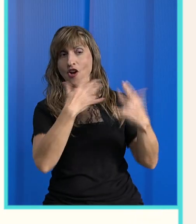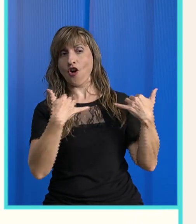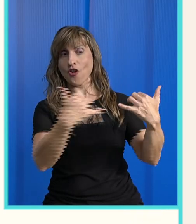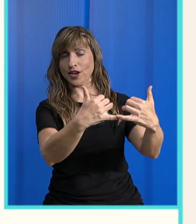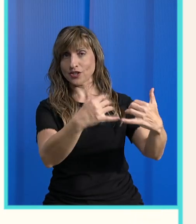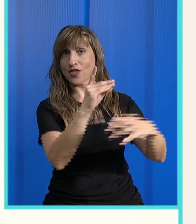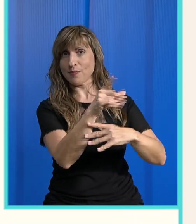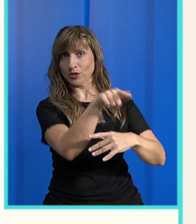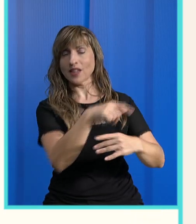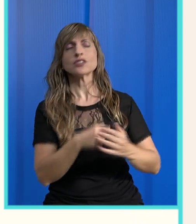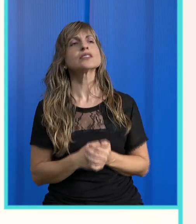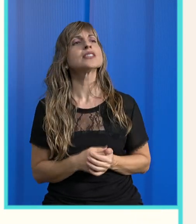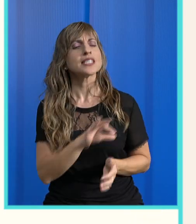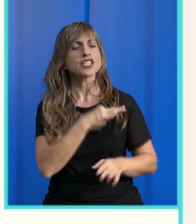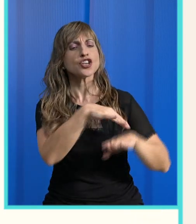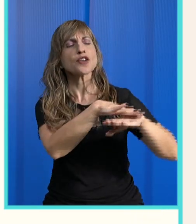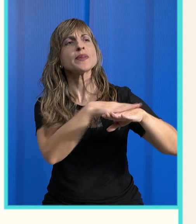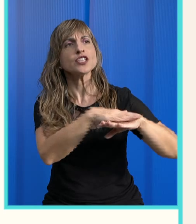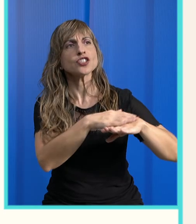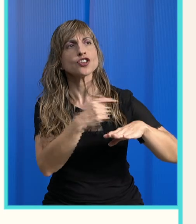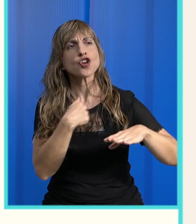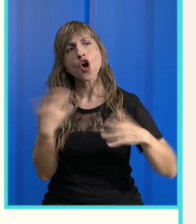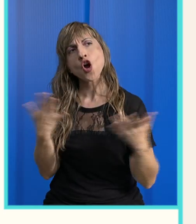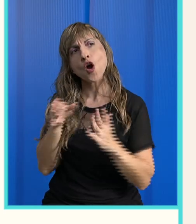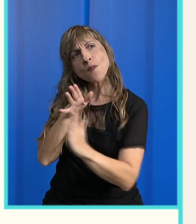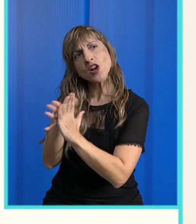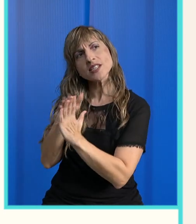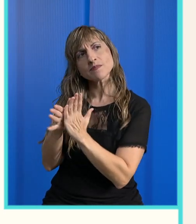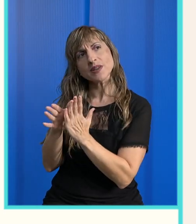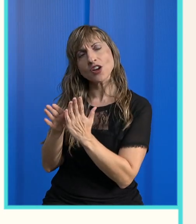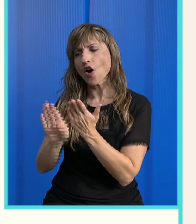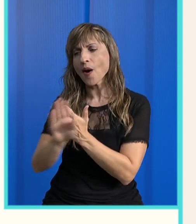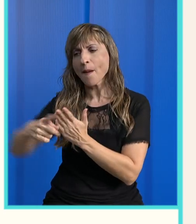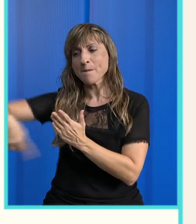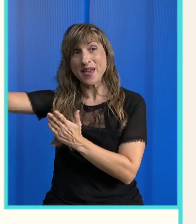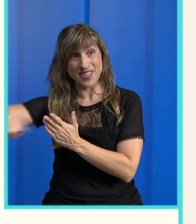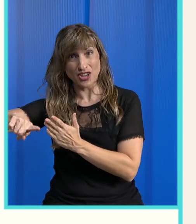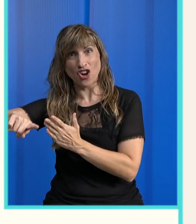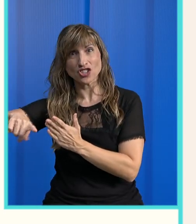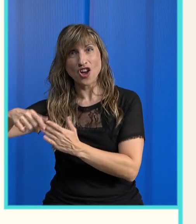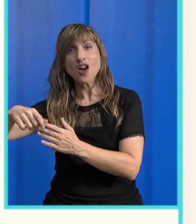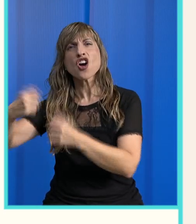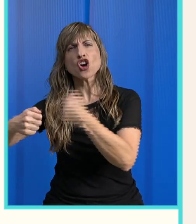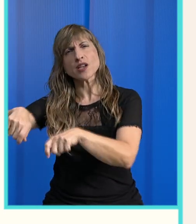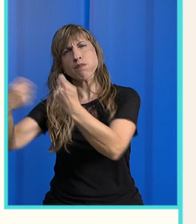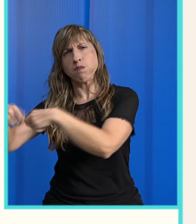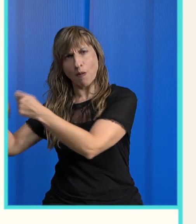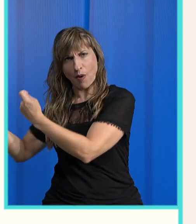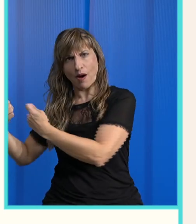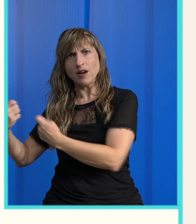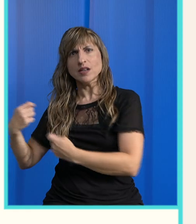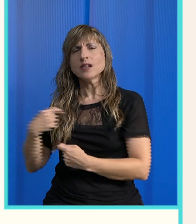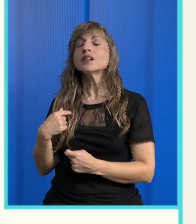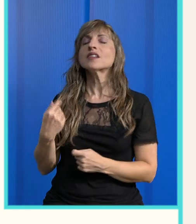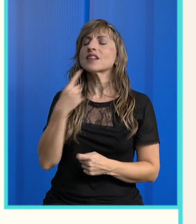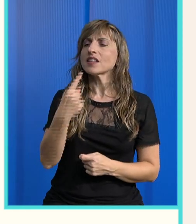és el senyor ministre com l'explico jo a aquests veïns que els han reventat el cotxe que la persona que